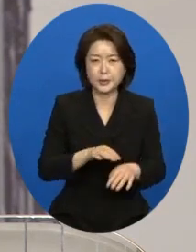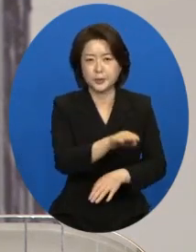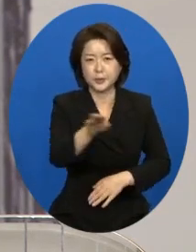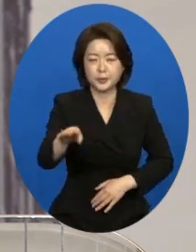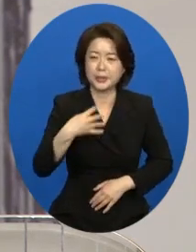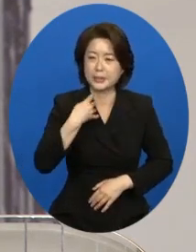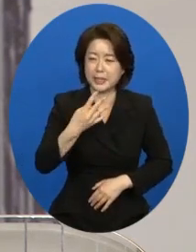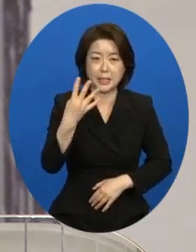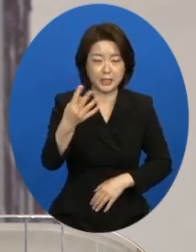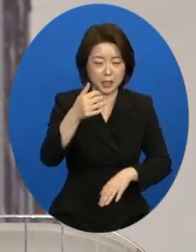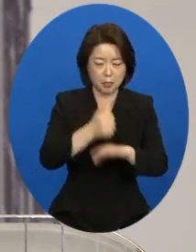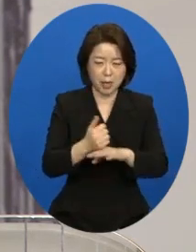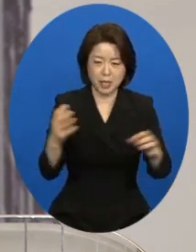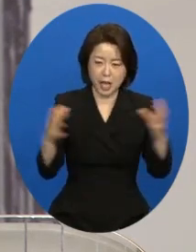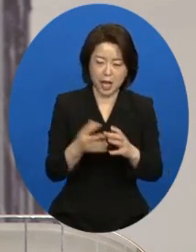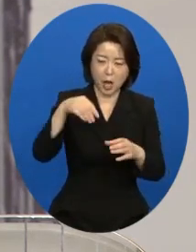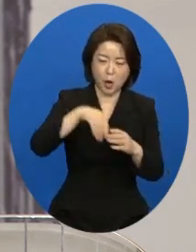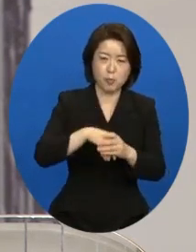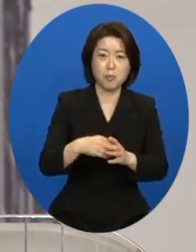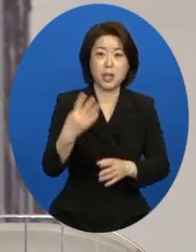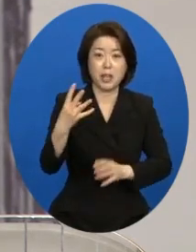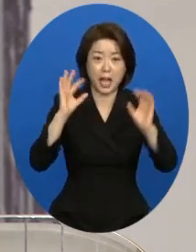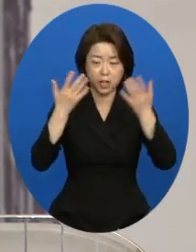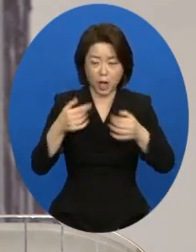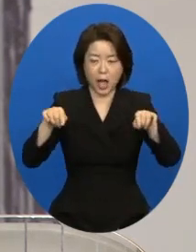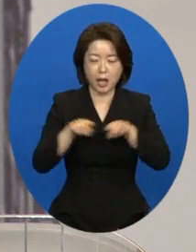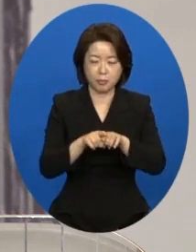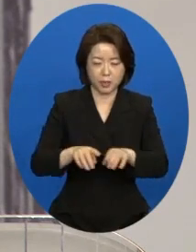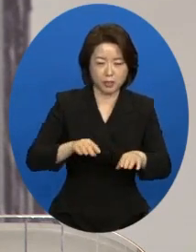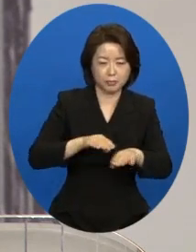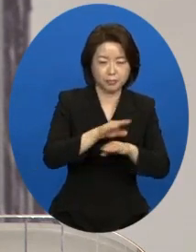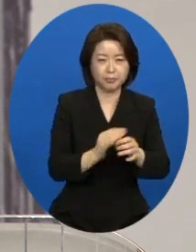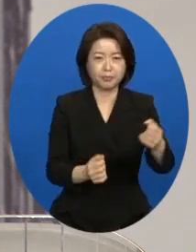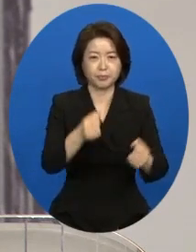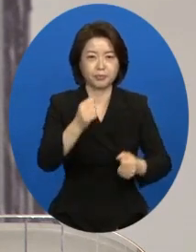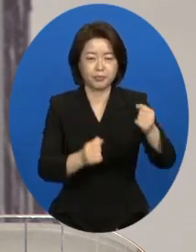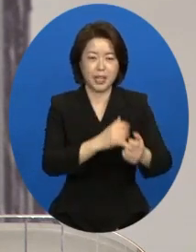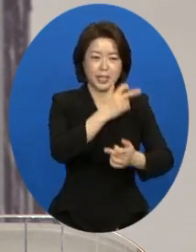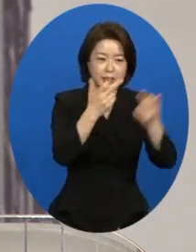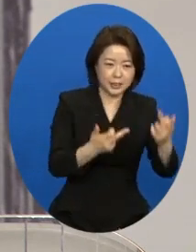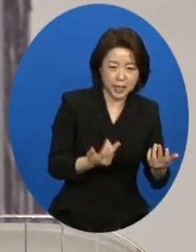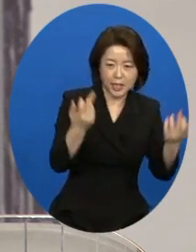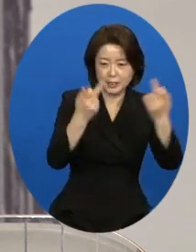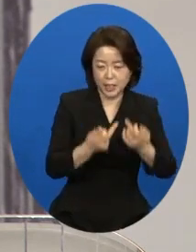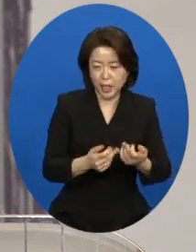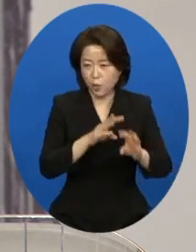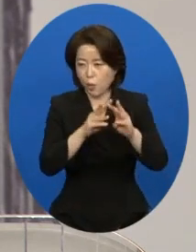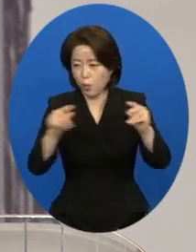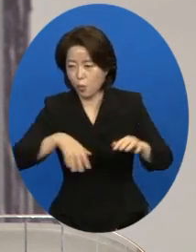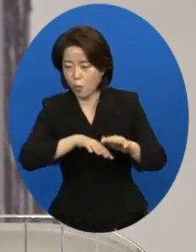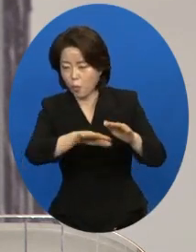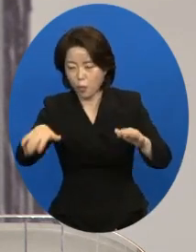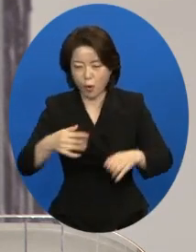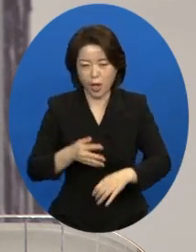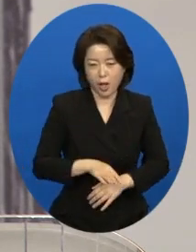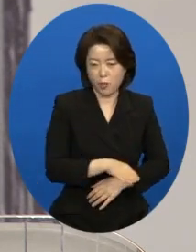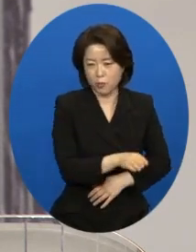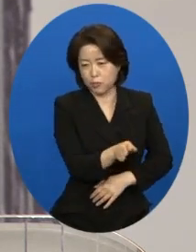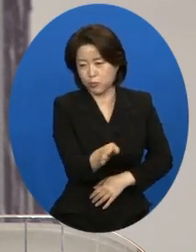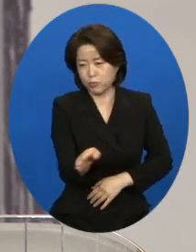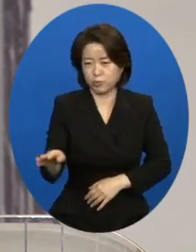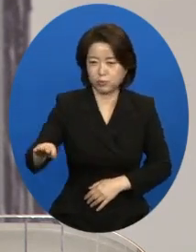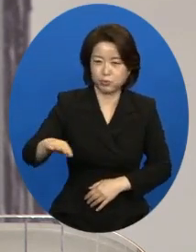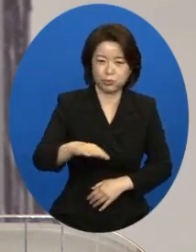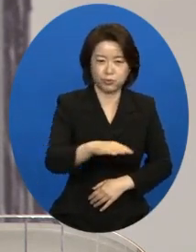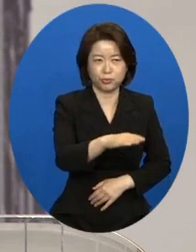3명을 포함해서 가게 된 거예요. 산을 지나고 계곡을 지나고 사막을 지나고 모든 여정이 그 안에 다